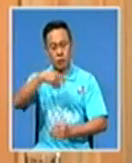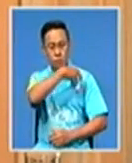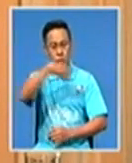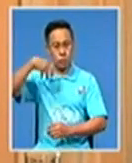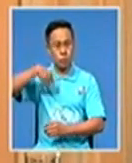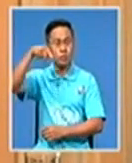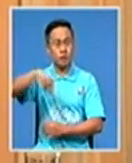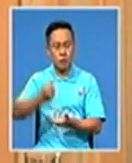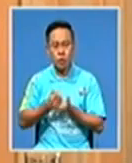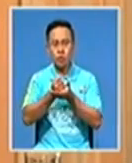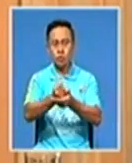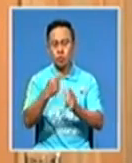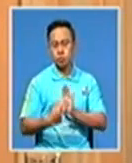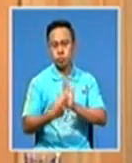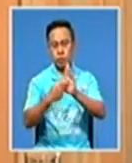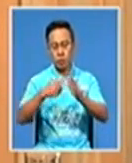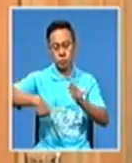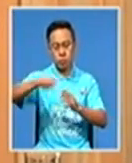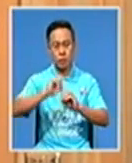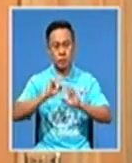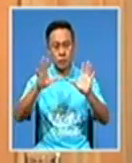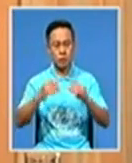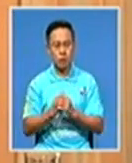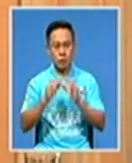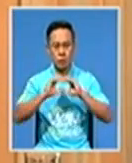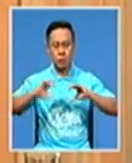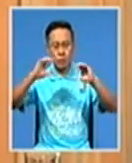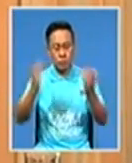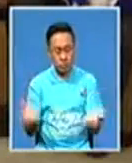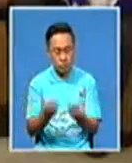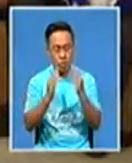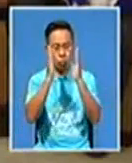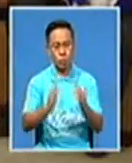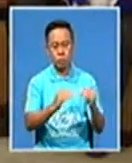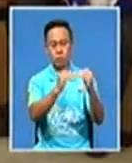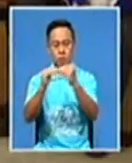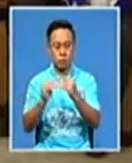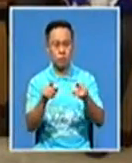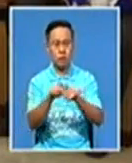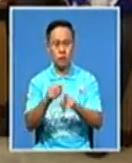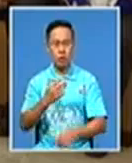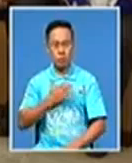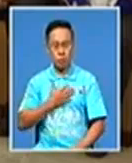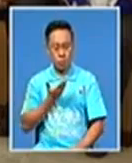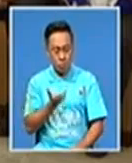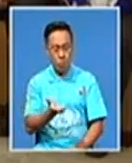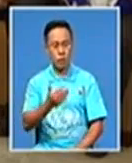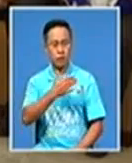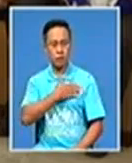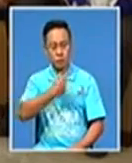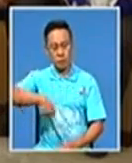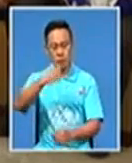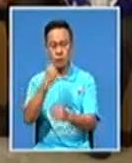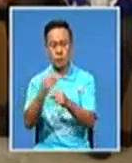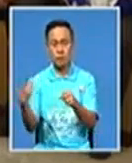การที่แสดงศักยภาพของประเทศด้านการกีฬารัฐบาลให้ความสำคัญกับคนทุกกลุ่มอย่างเท่าเทียมกันผมก็ขอให้ทุกท่านได้ทำหน้าที่ของตนอย่างเต็ม